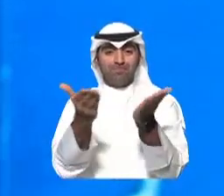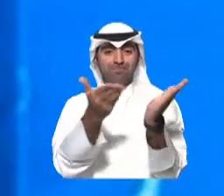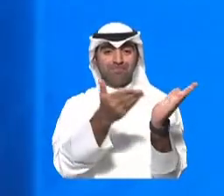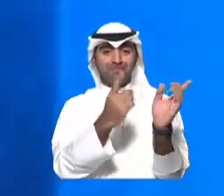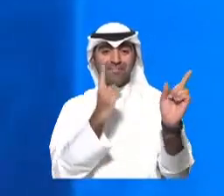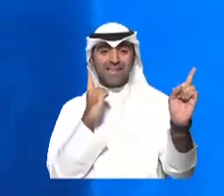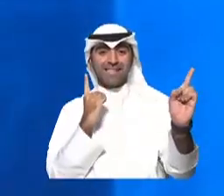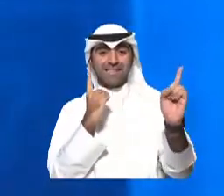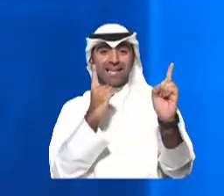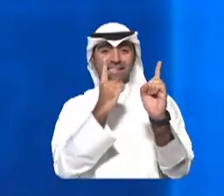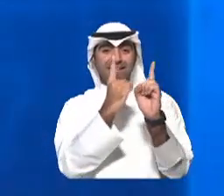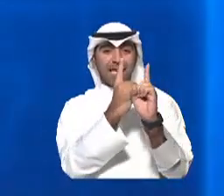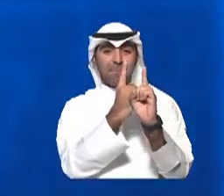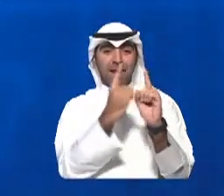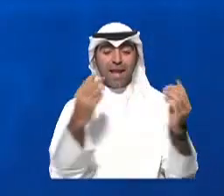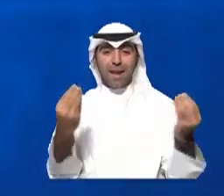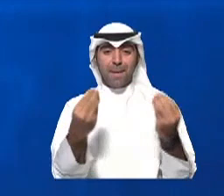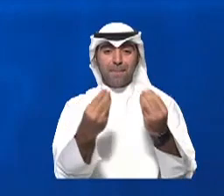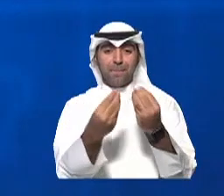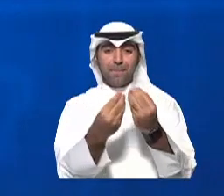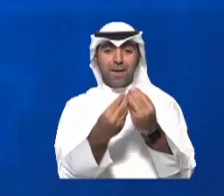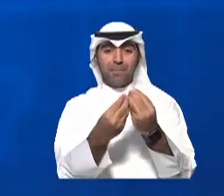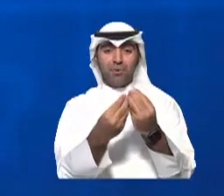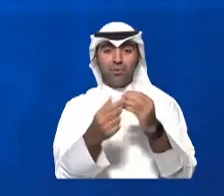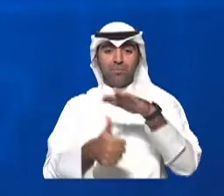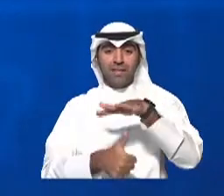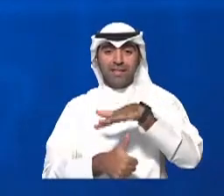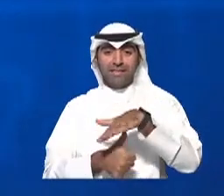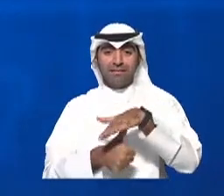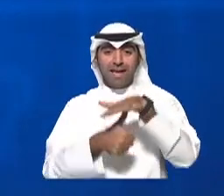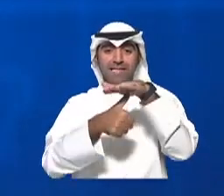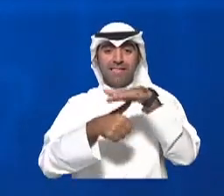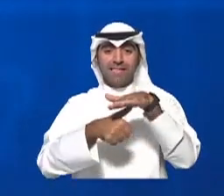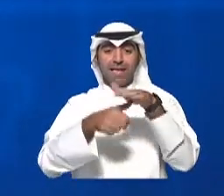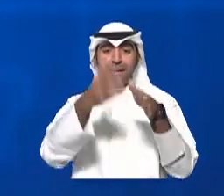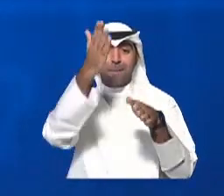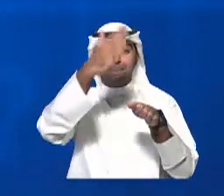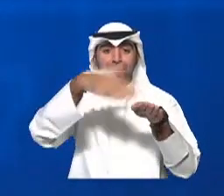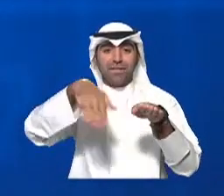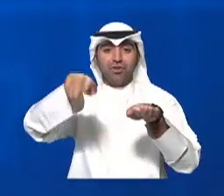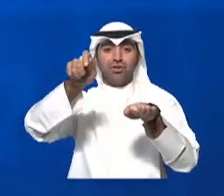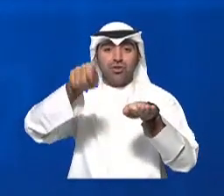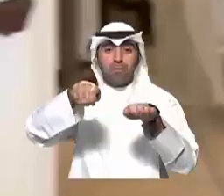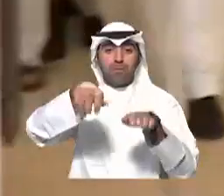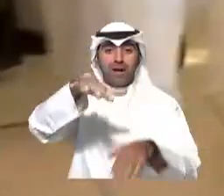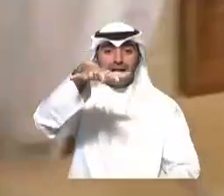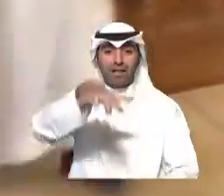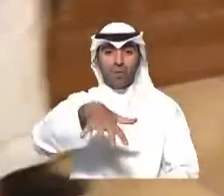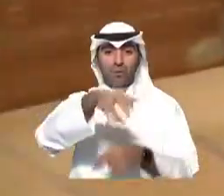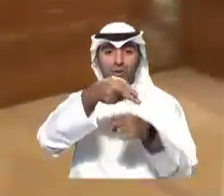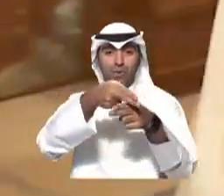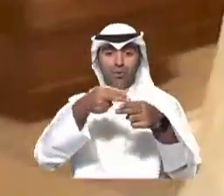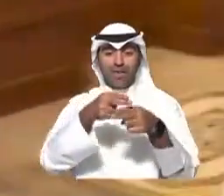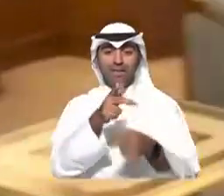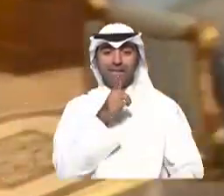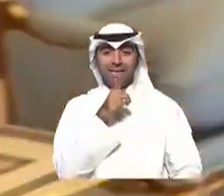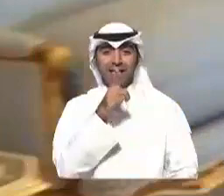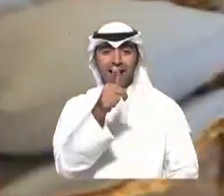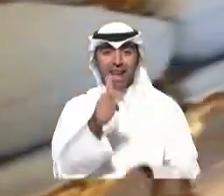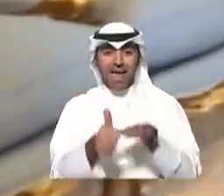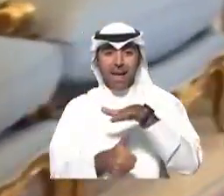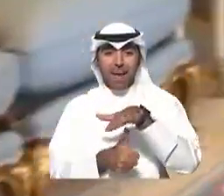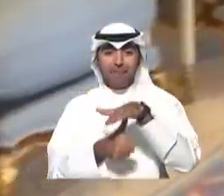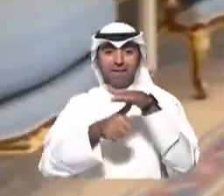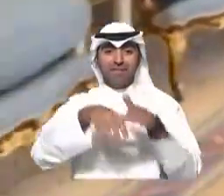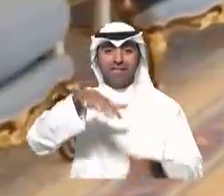له. ونقل الغانم في مستهل اللقاء تحية حضرة صاحب السمو أمير البلاد شيخ نواف الأحمد الجابر الصباح حفظه الله ورعاه لسمو